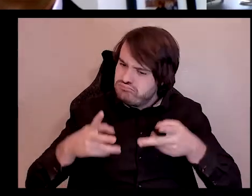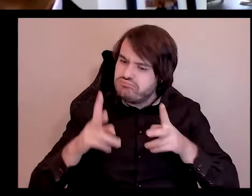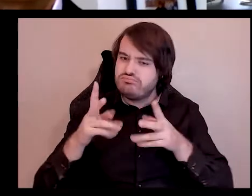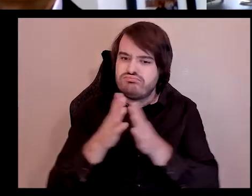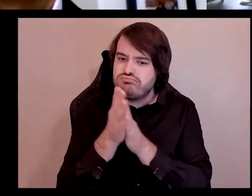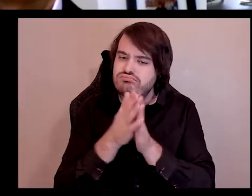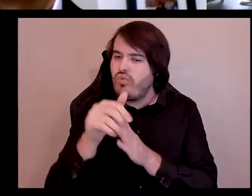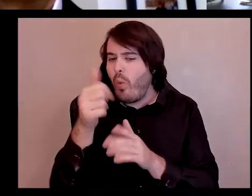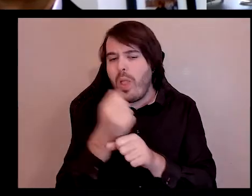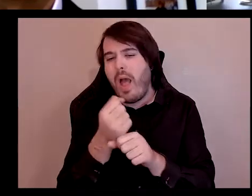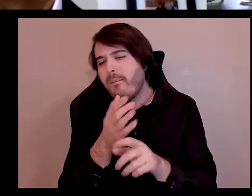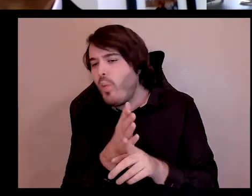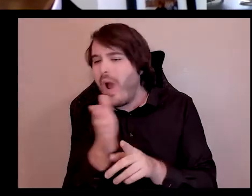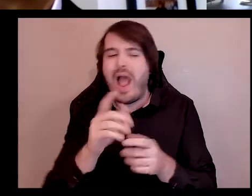où